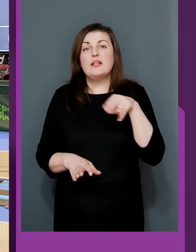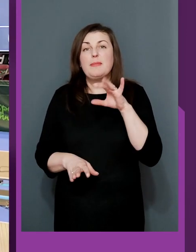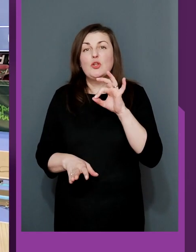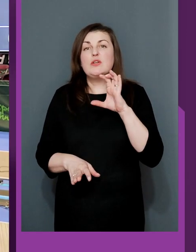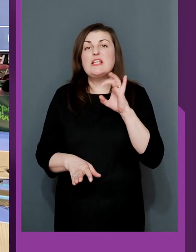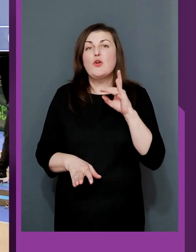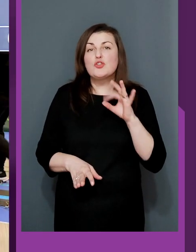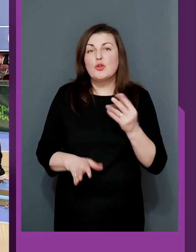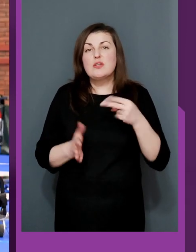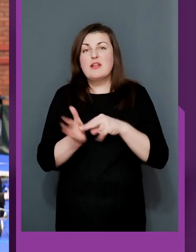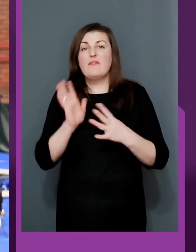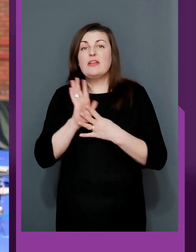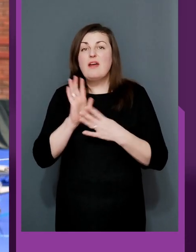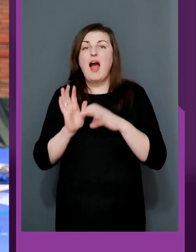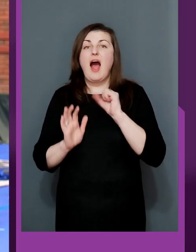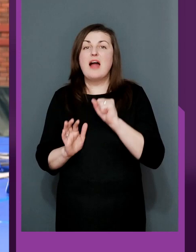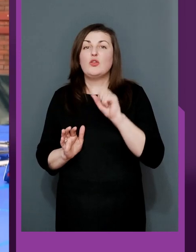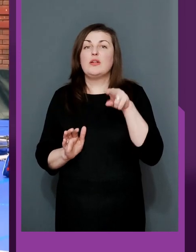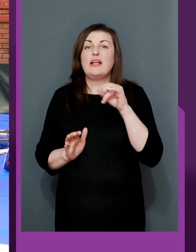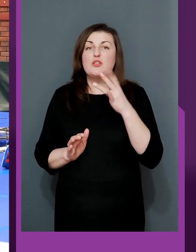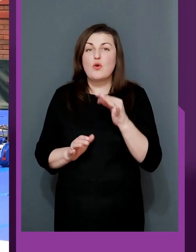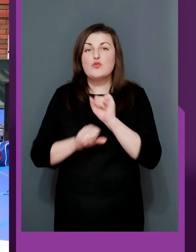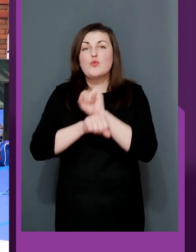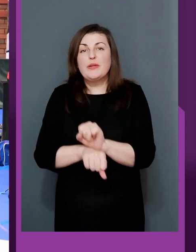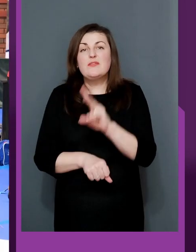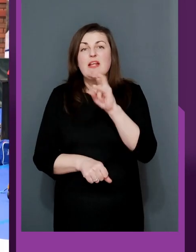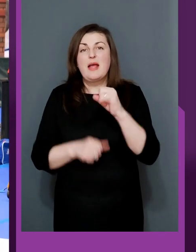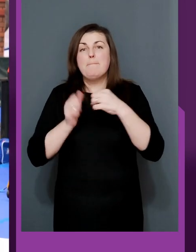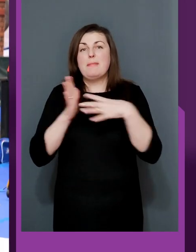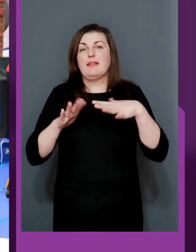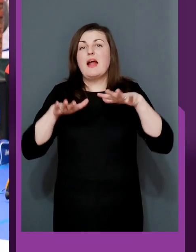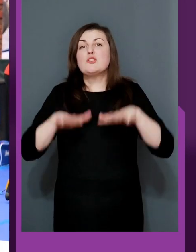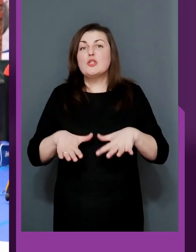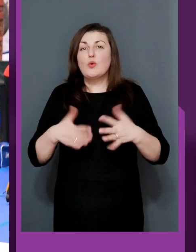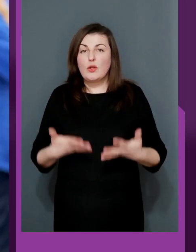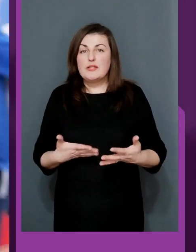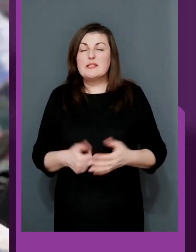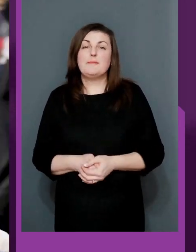Дмитро серьженко став дев'ятим а Антон Дацко зупинився на 15-й